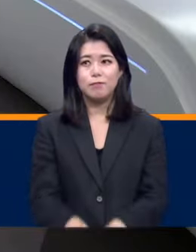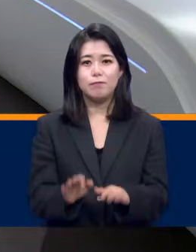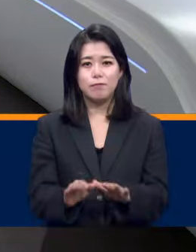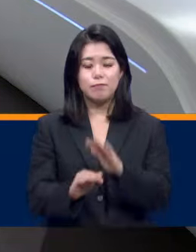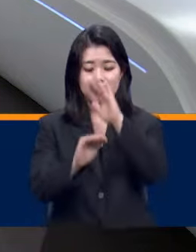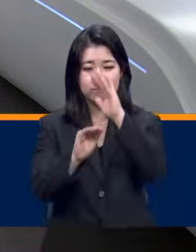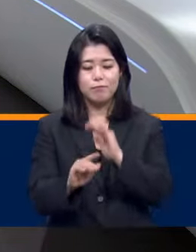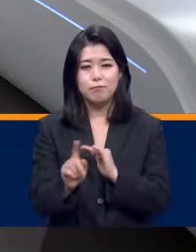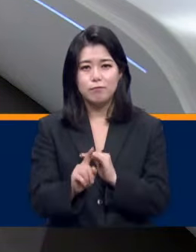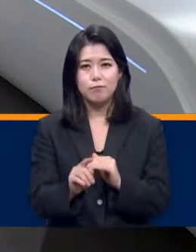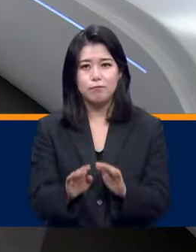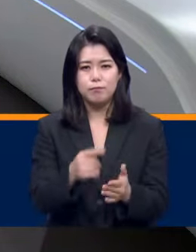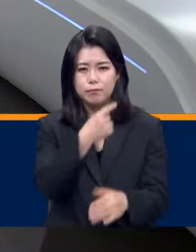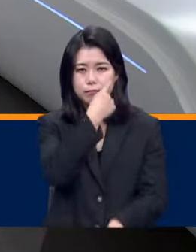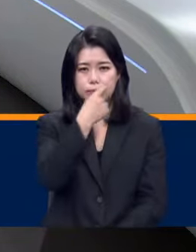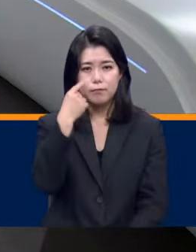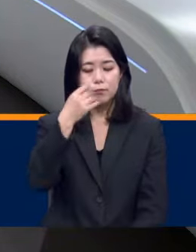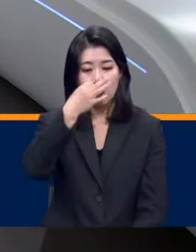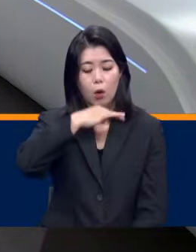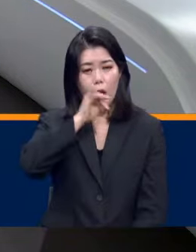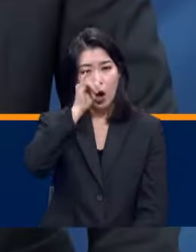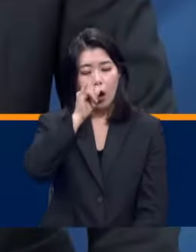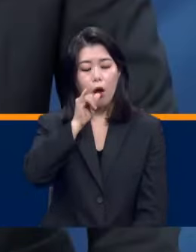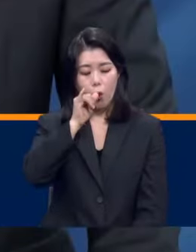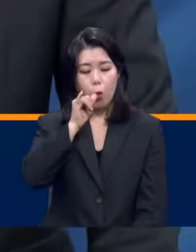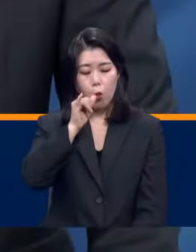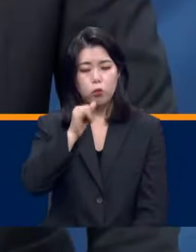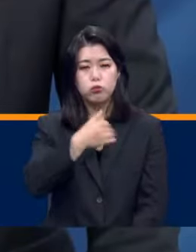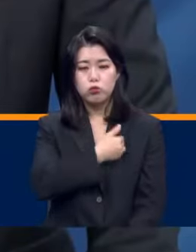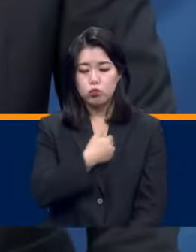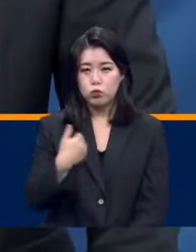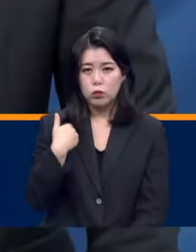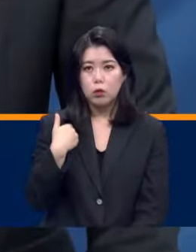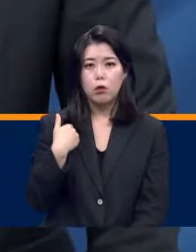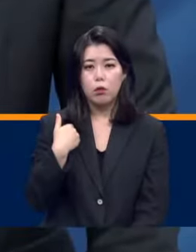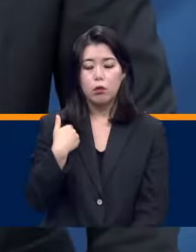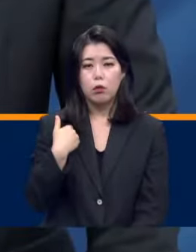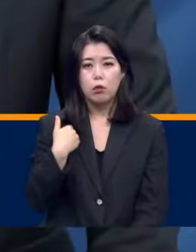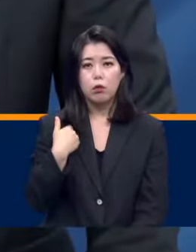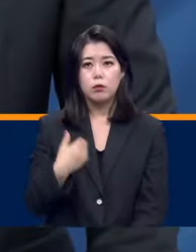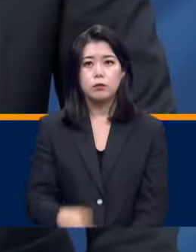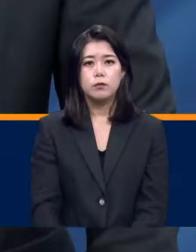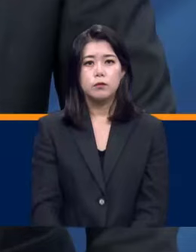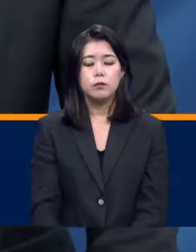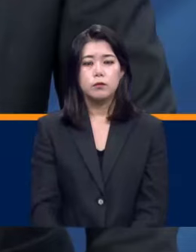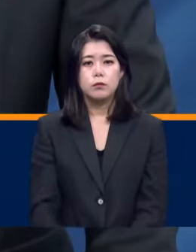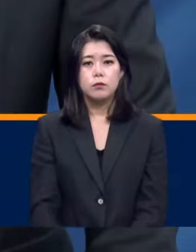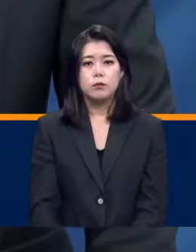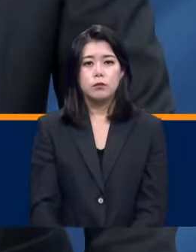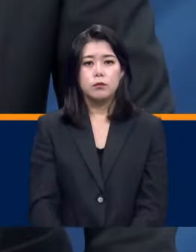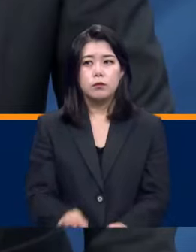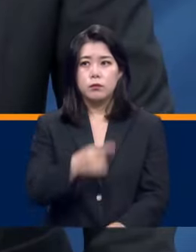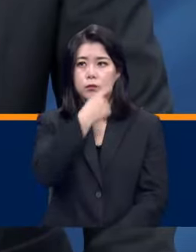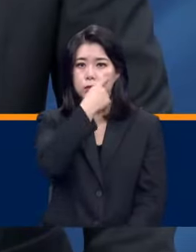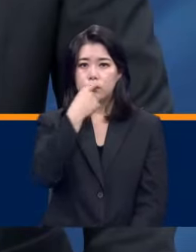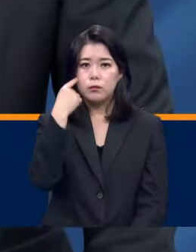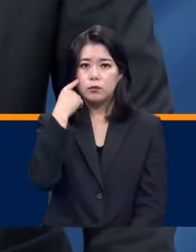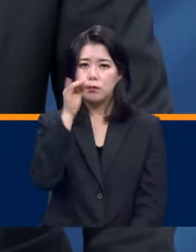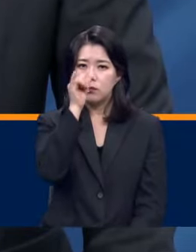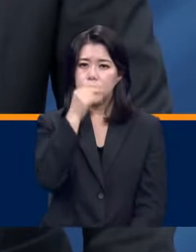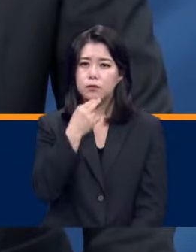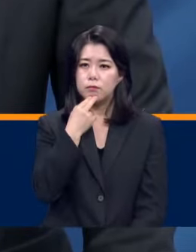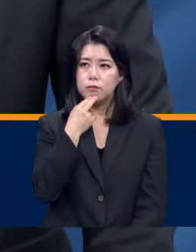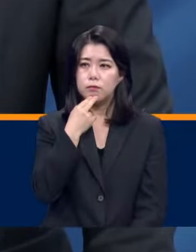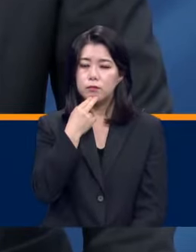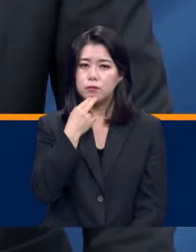말씀은 이게 증거가 될 수 충분히 있다 법적으로 얼마든지 할 수 있다라고 말씀 하셨거든요 어 증거가 될지 안 될지